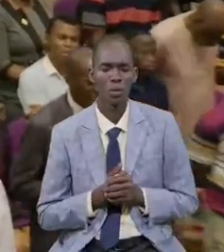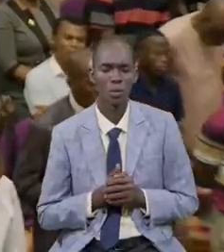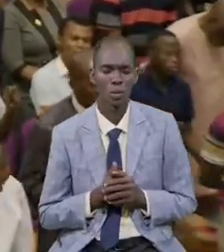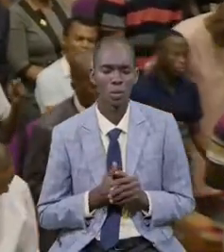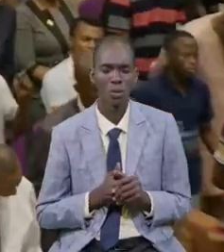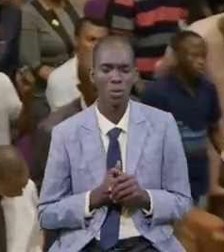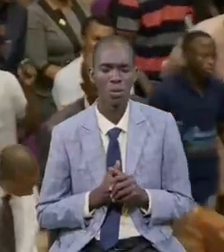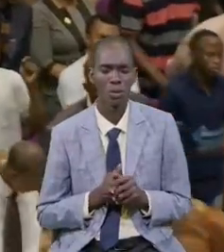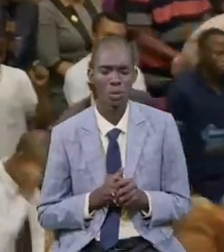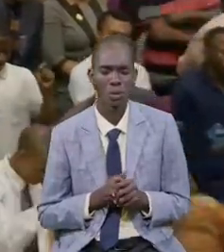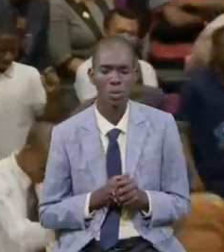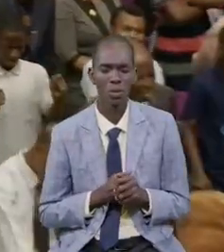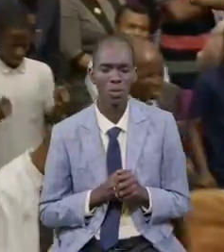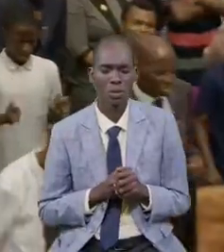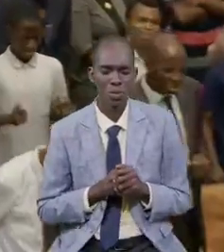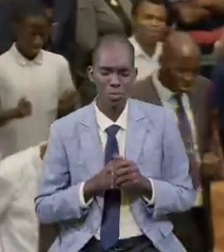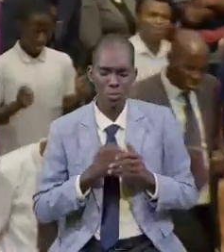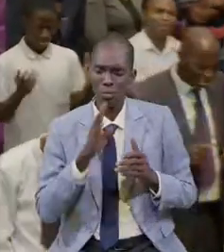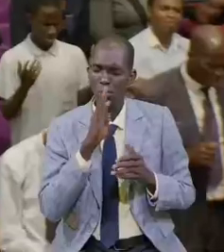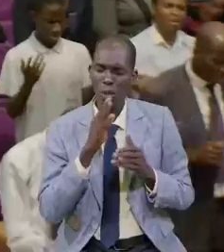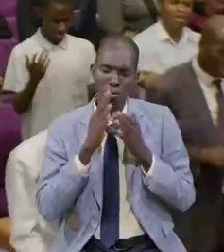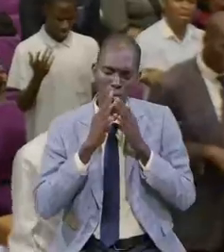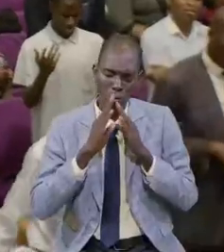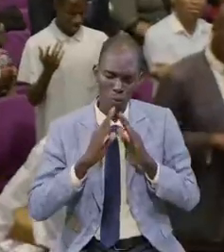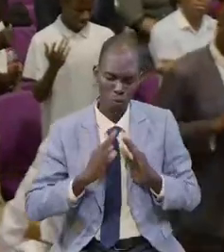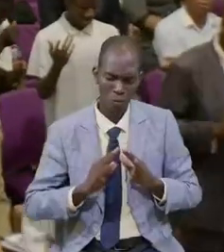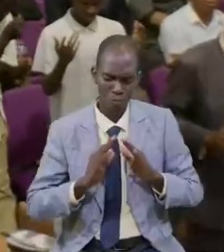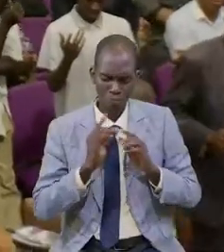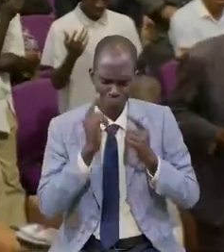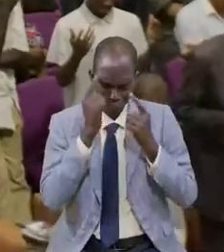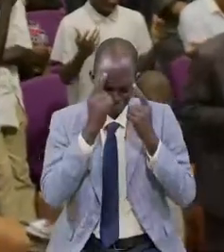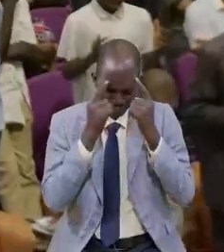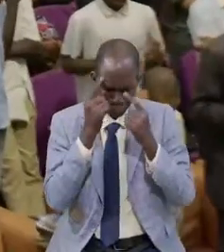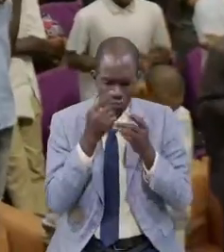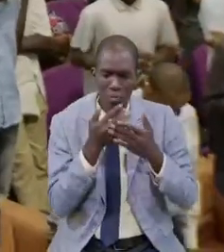Pensez avant de parler. Regardez.